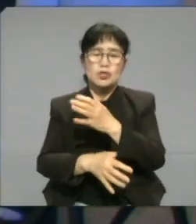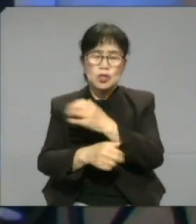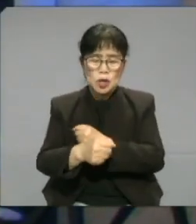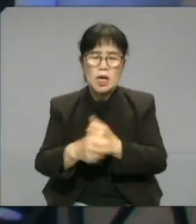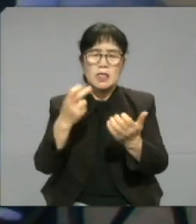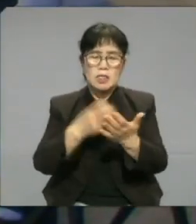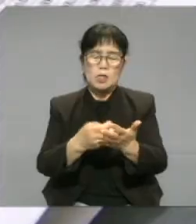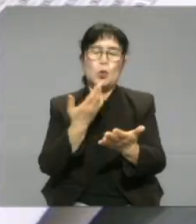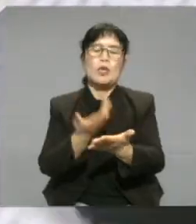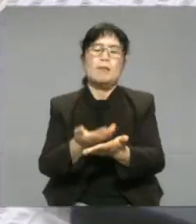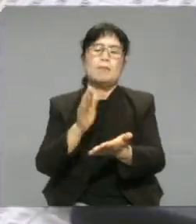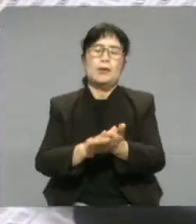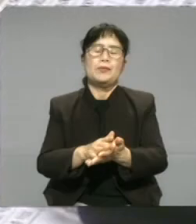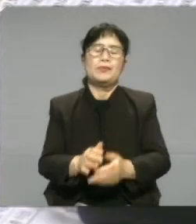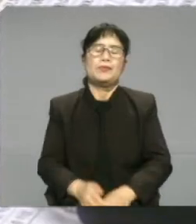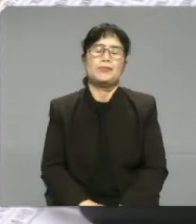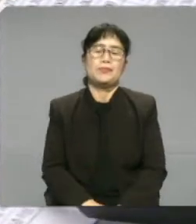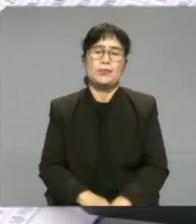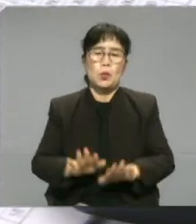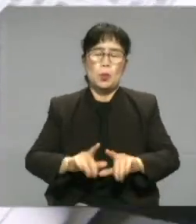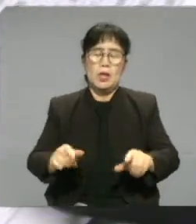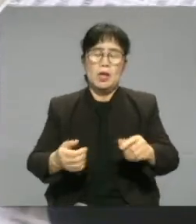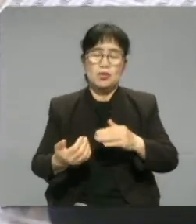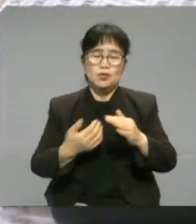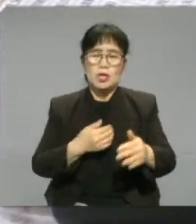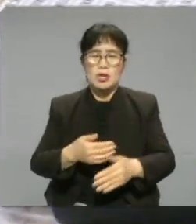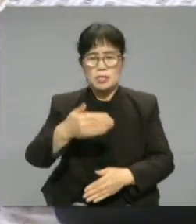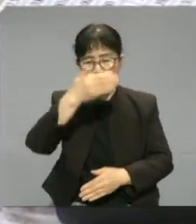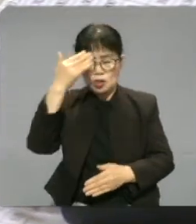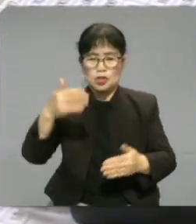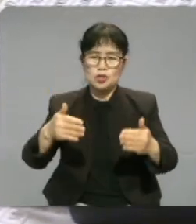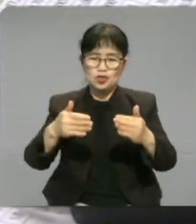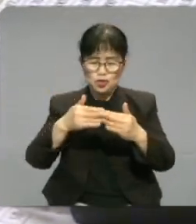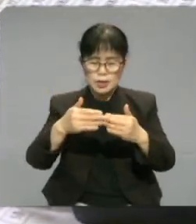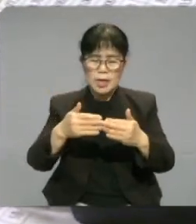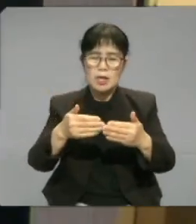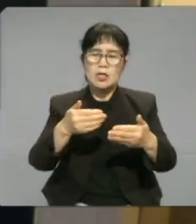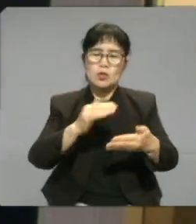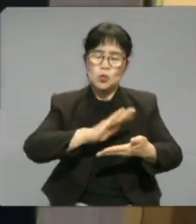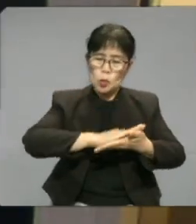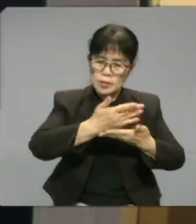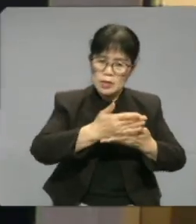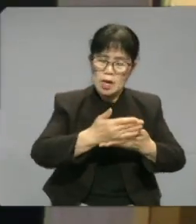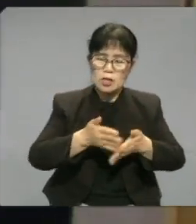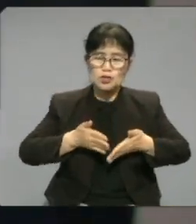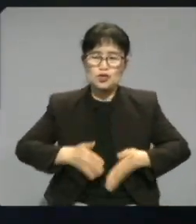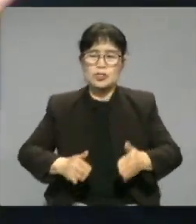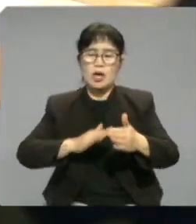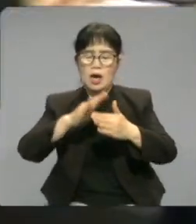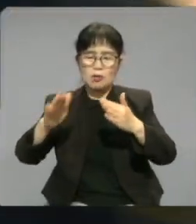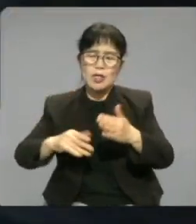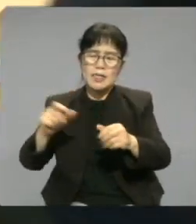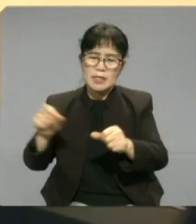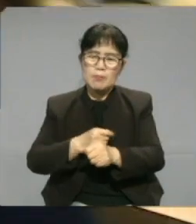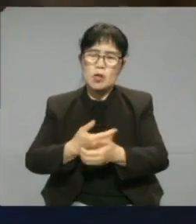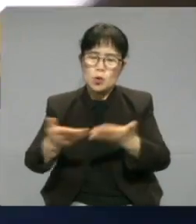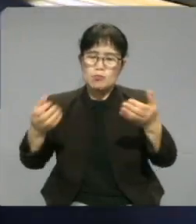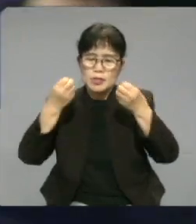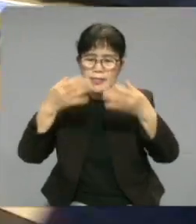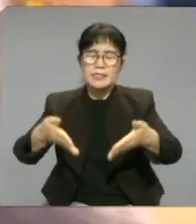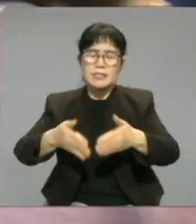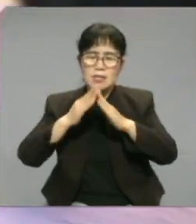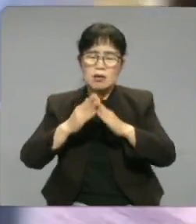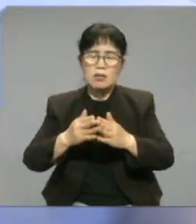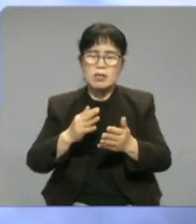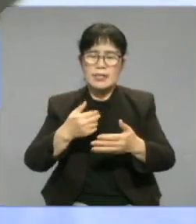개편이 꼽힙니다 올해 출시된 청년 주택 드림 청약 통장과 출산 가구 대상 특별 공급 신설